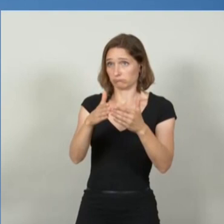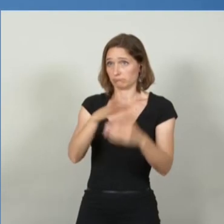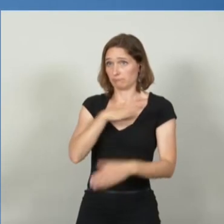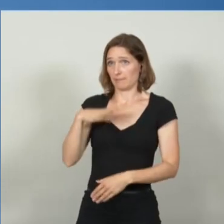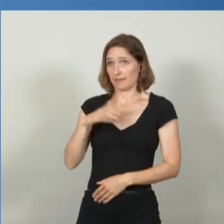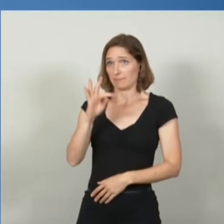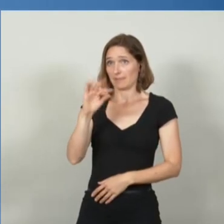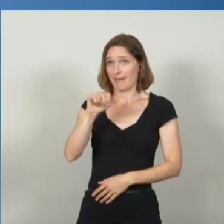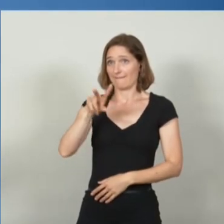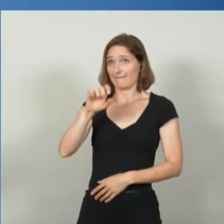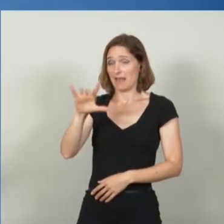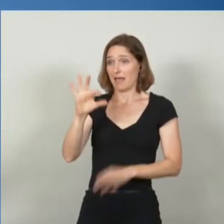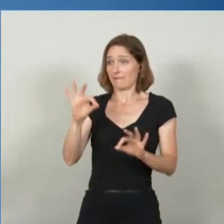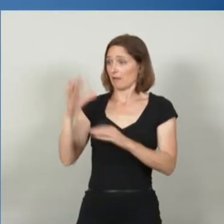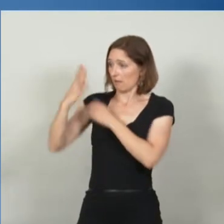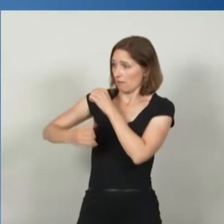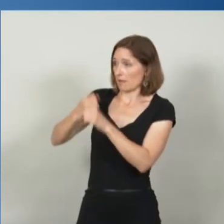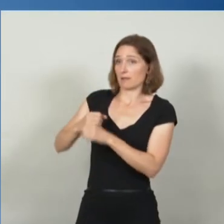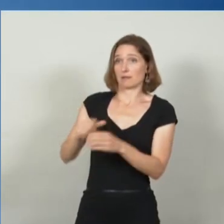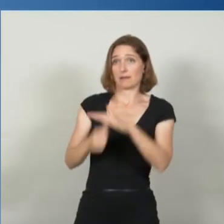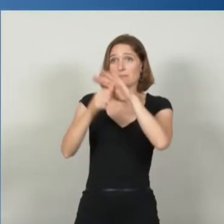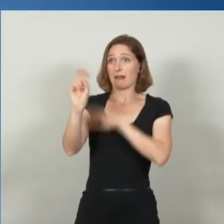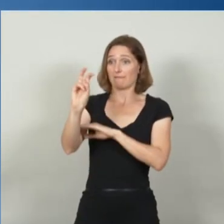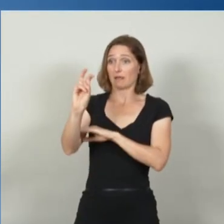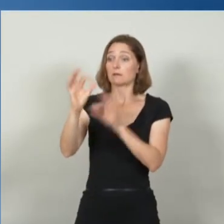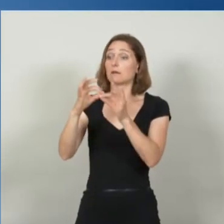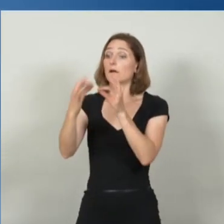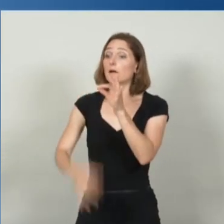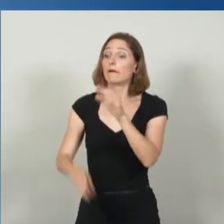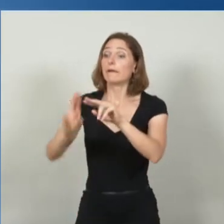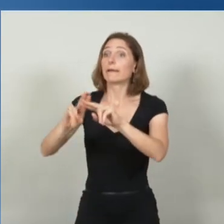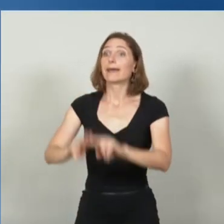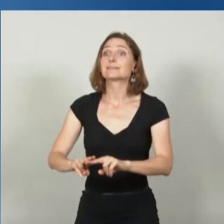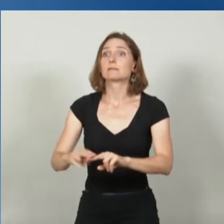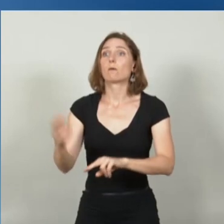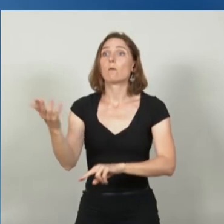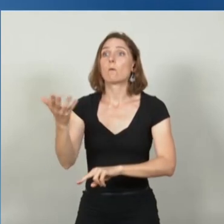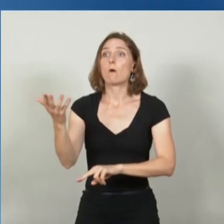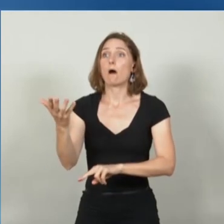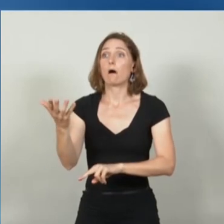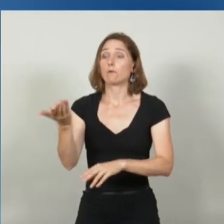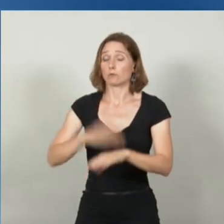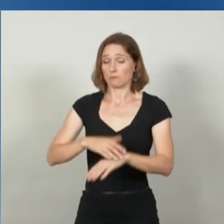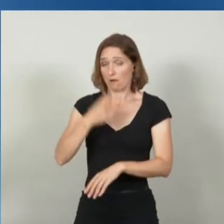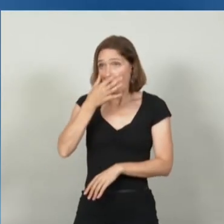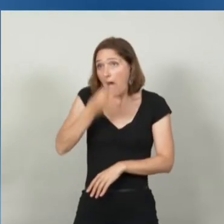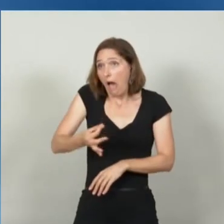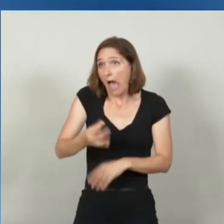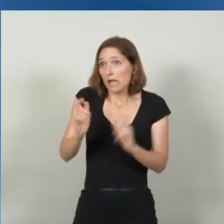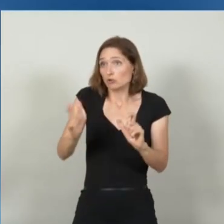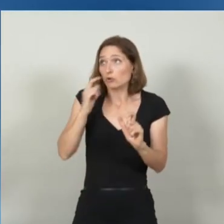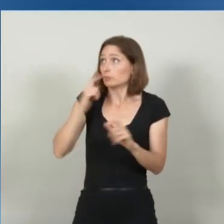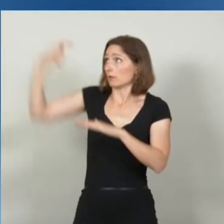capitale verte pourtant effectivement c'était l'occasion d'agir d'obtenir des financements par exemple pour